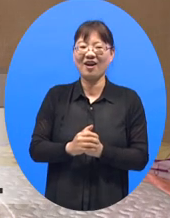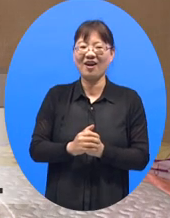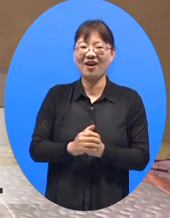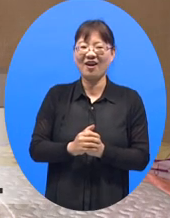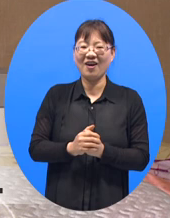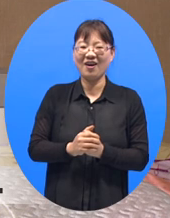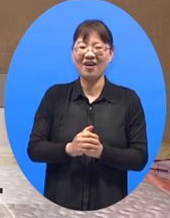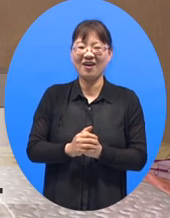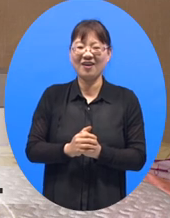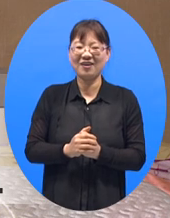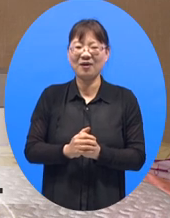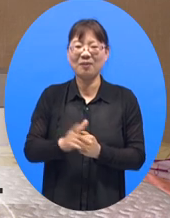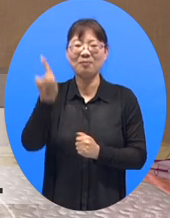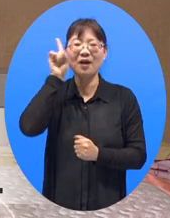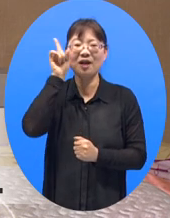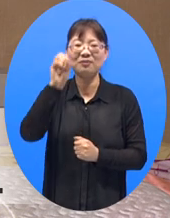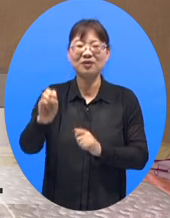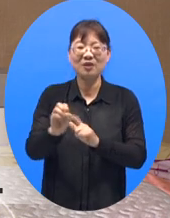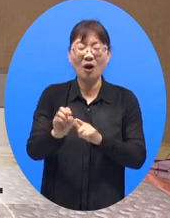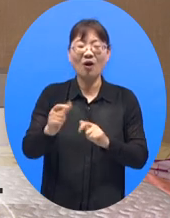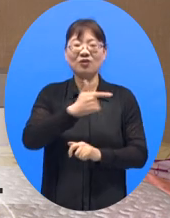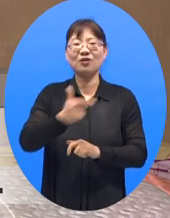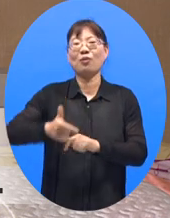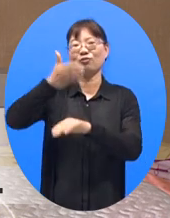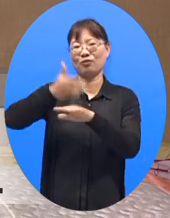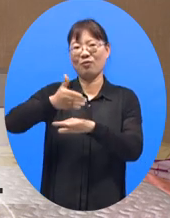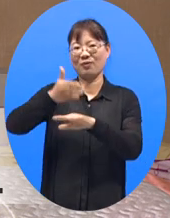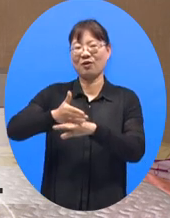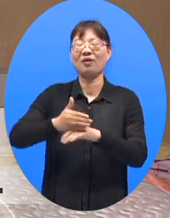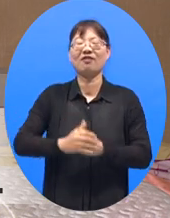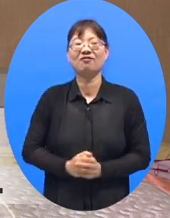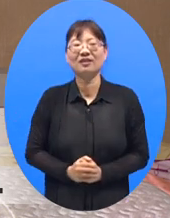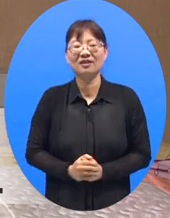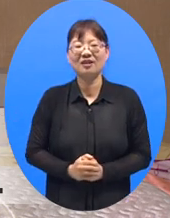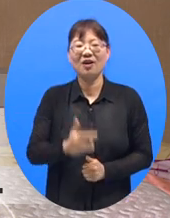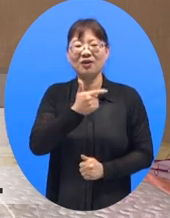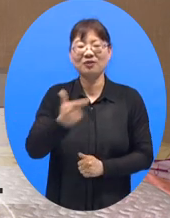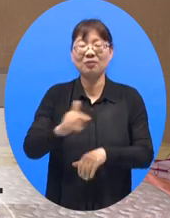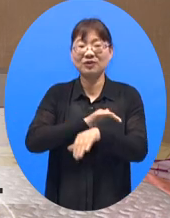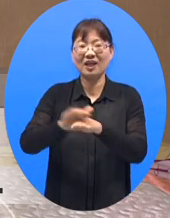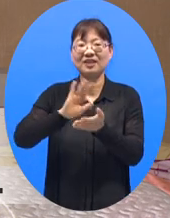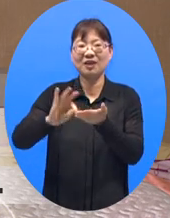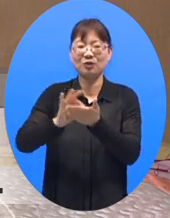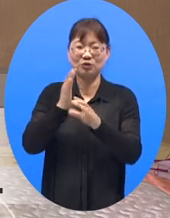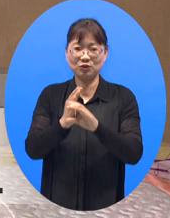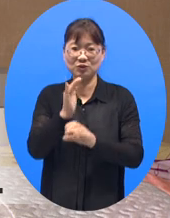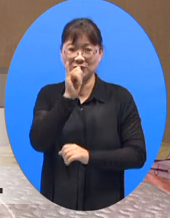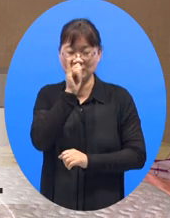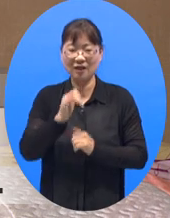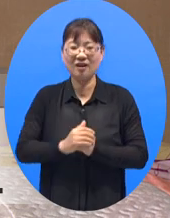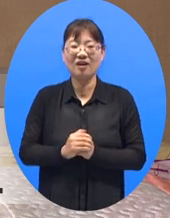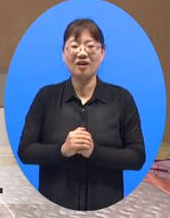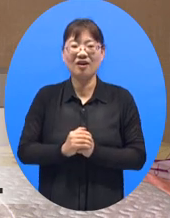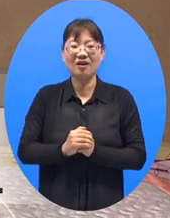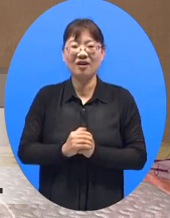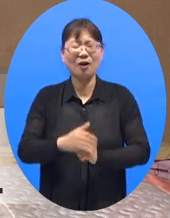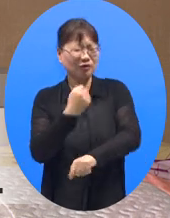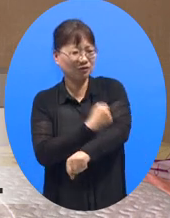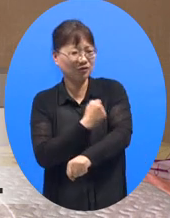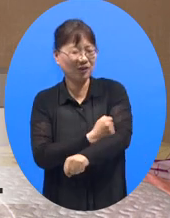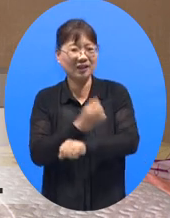팍 불어요, 아주. 너무 고마우시고, 너무 잘 쓰고 있고, 이렇게들